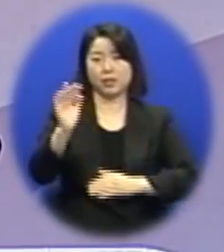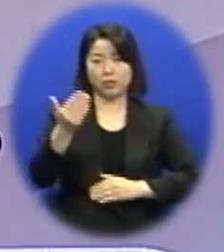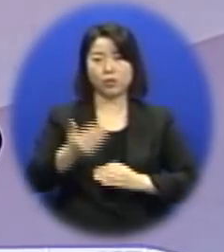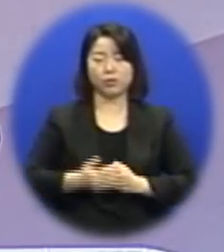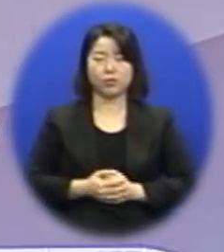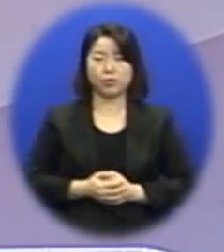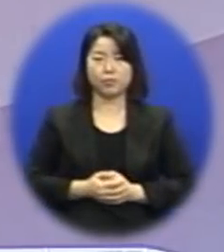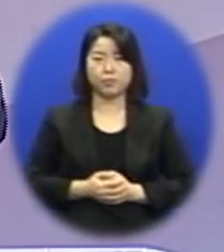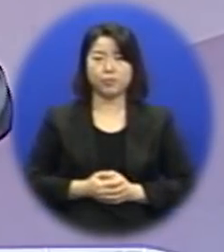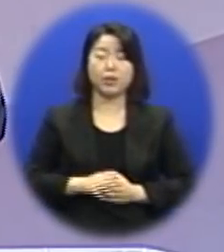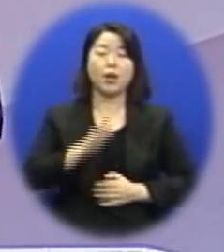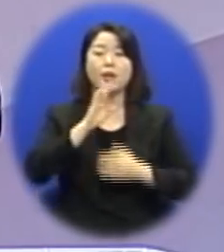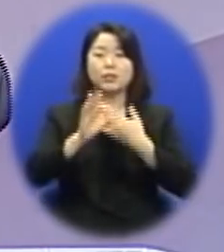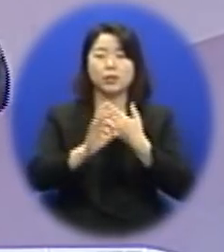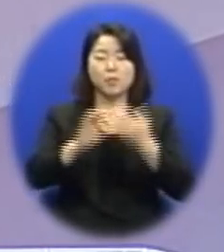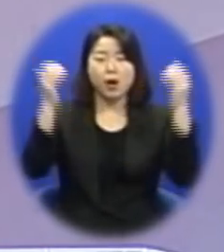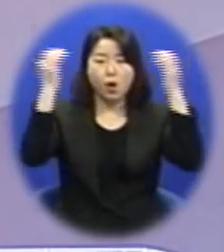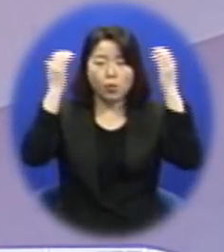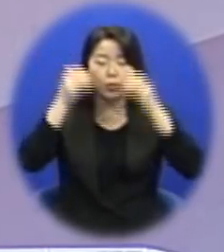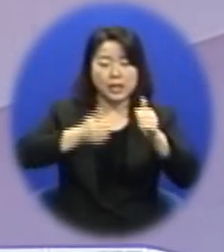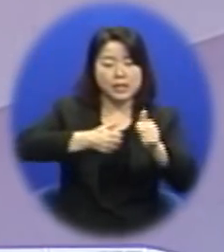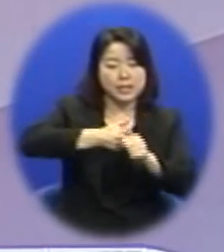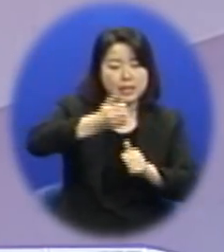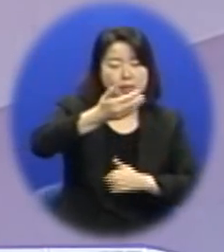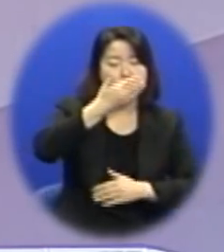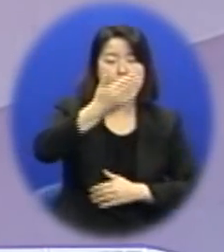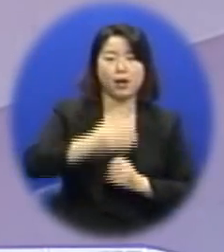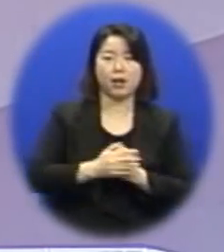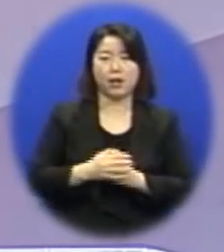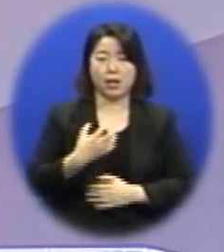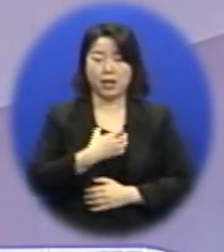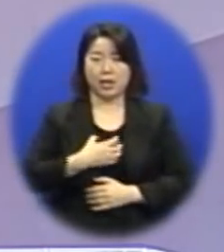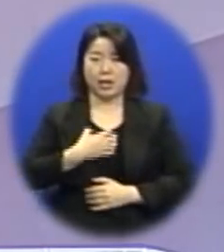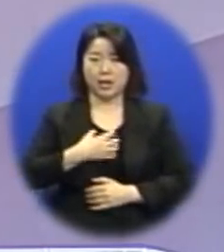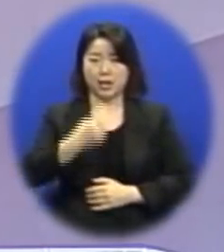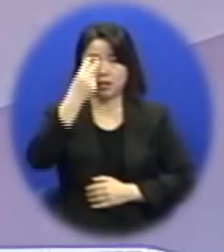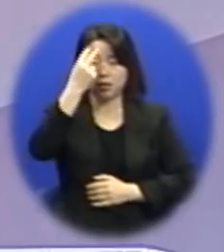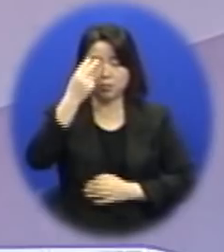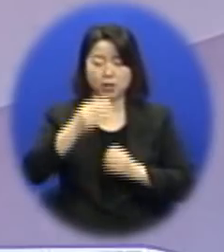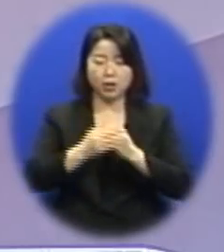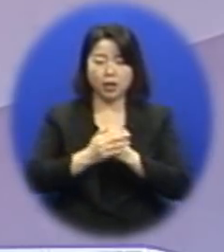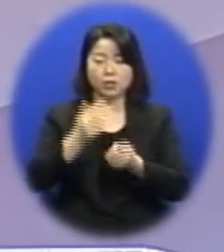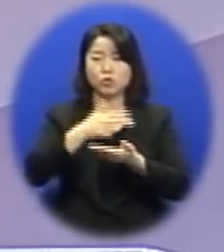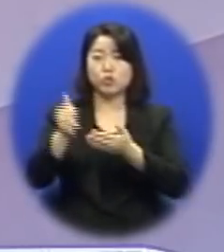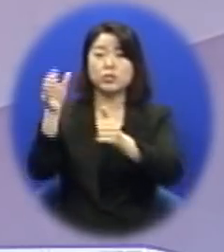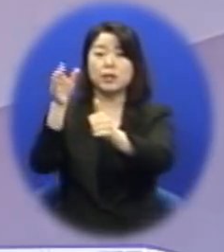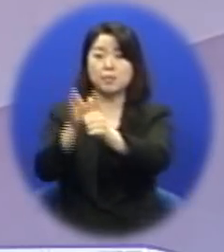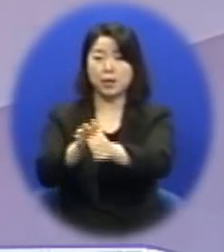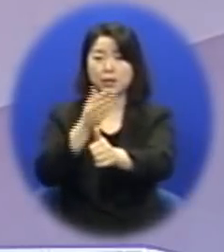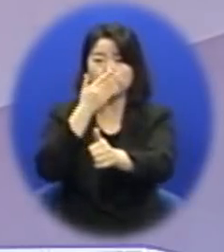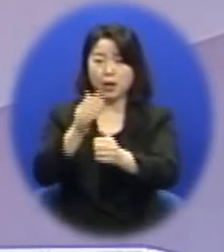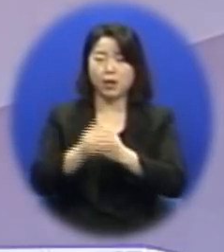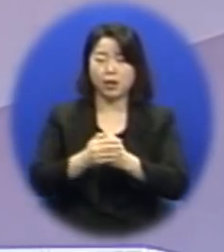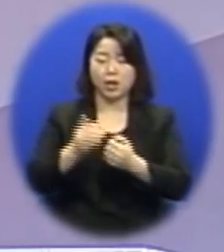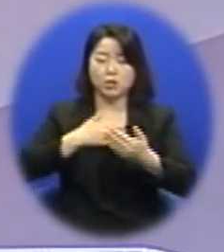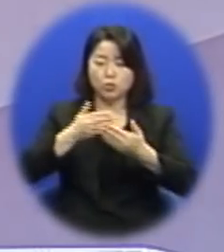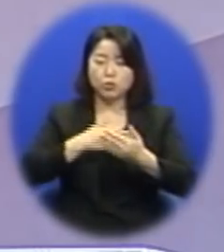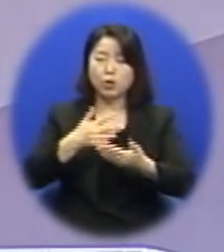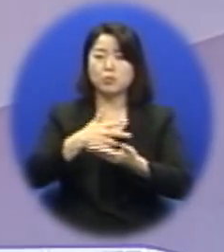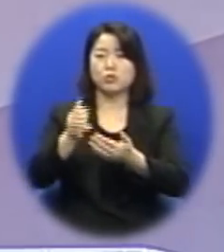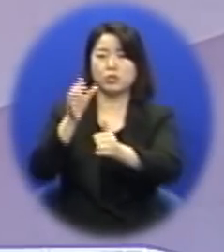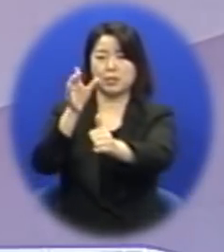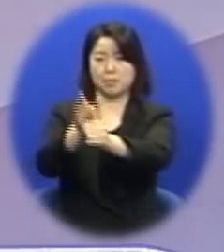거 그러면 고난이 염려가 주님께 맡겨집니다 두려움이 맡겨집니다